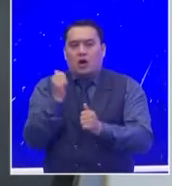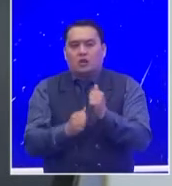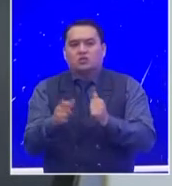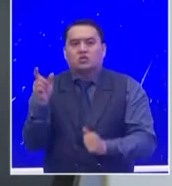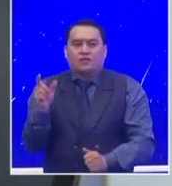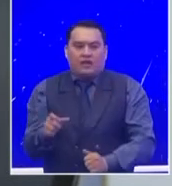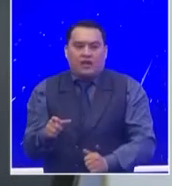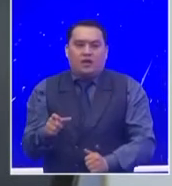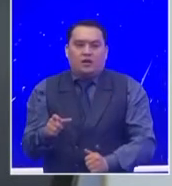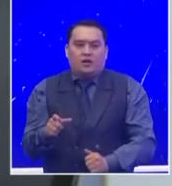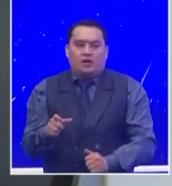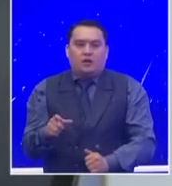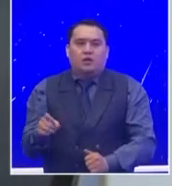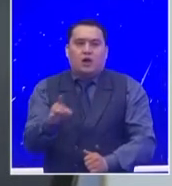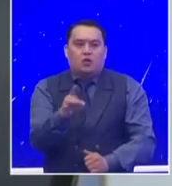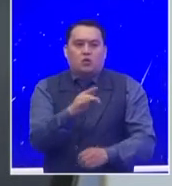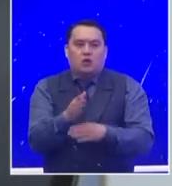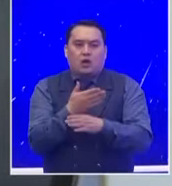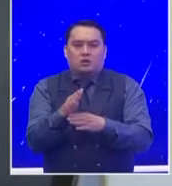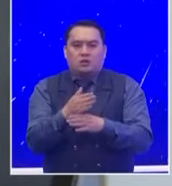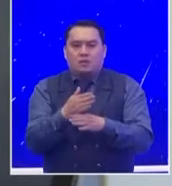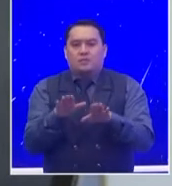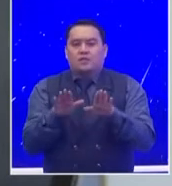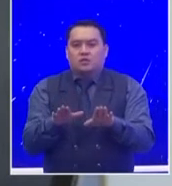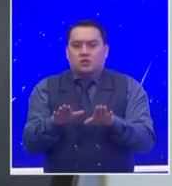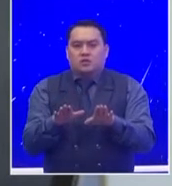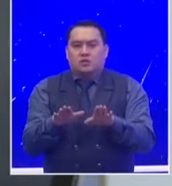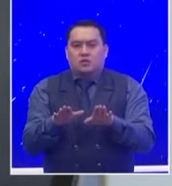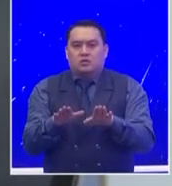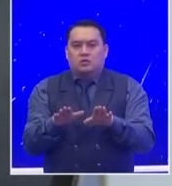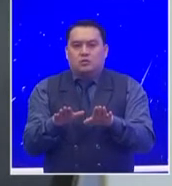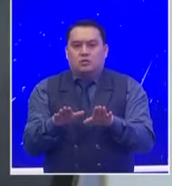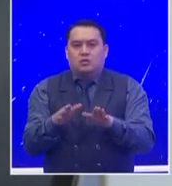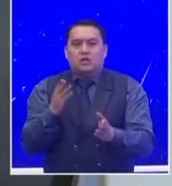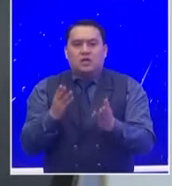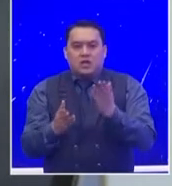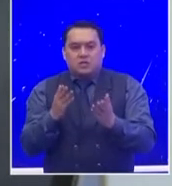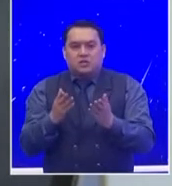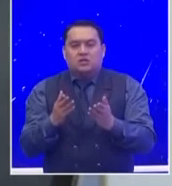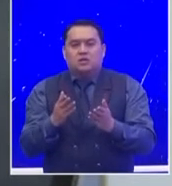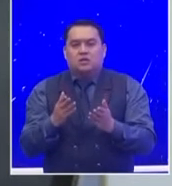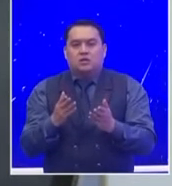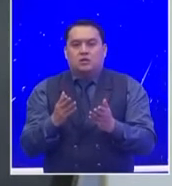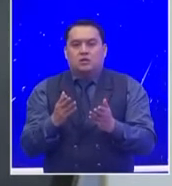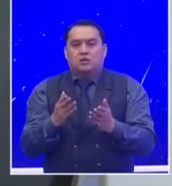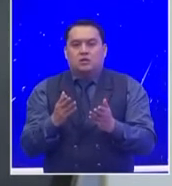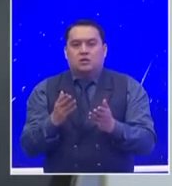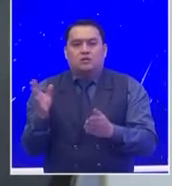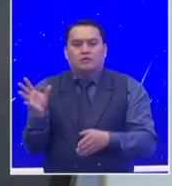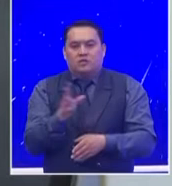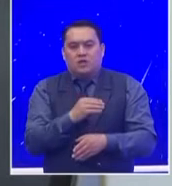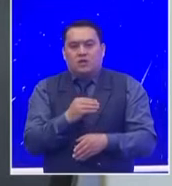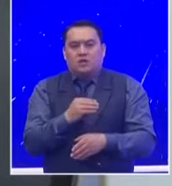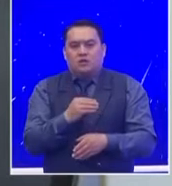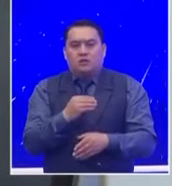пациент по районам разделен, по месту жительства. Есть участковые наши терапевты, они все